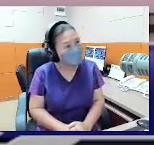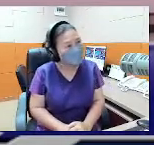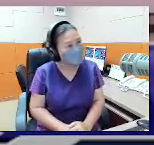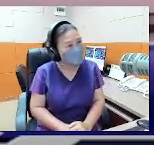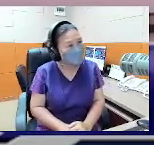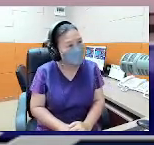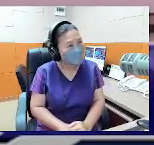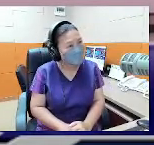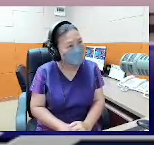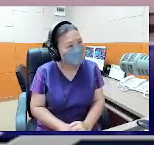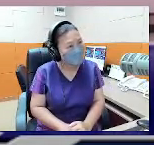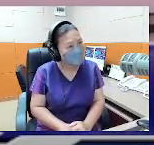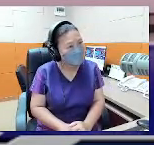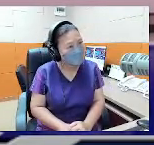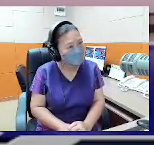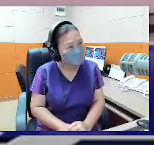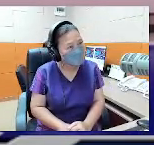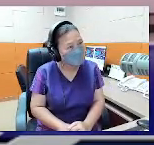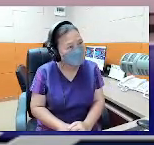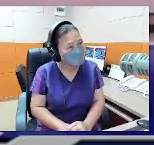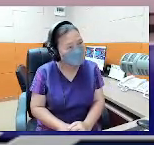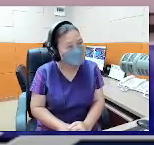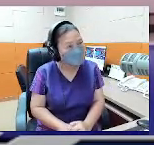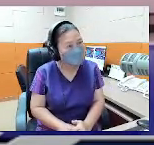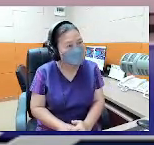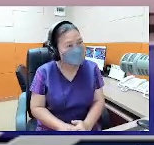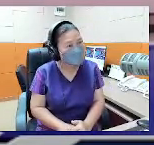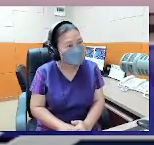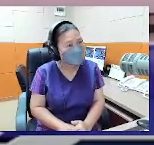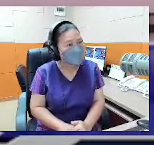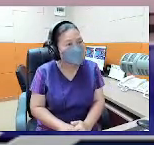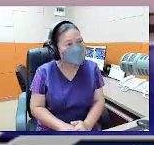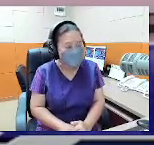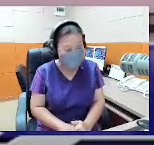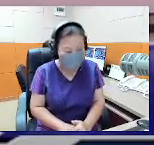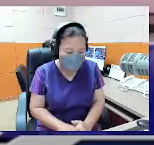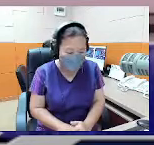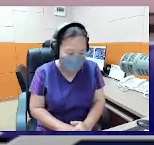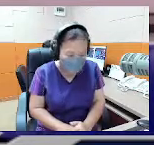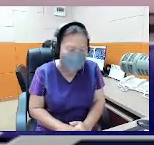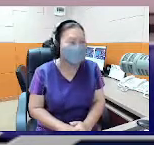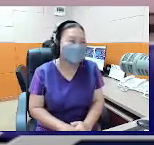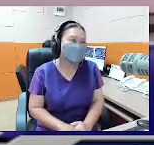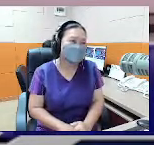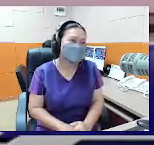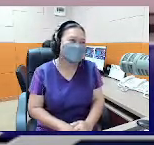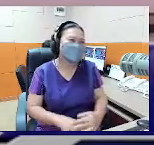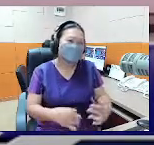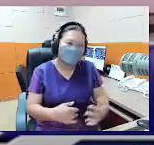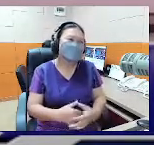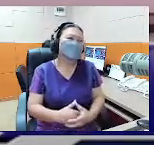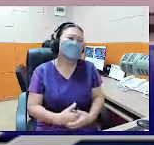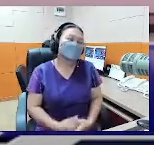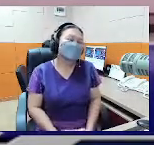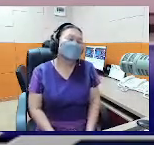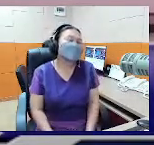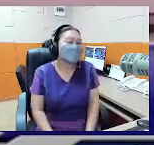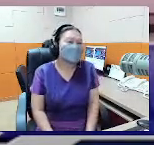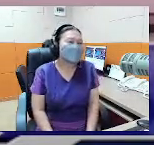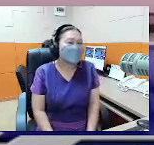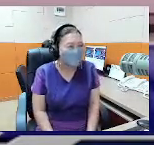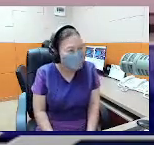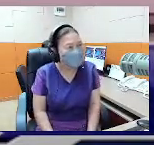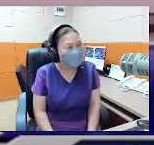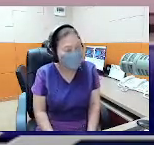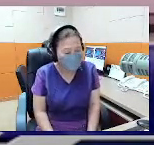องใช้เขาเรียกทุกอย่างทุกอย่างในการทำธุรกิจมันออนไลน์เรียบร้อยแล้วออนไลฟ ์ ไลฟ์คือจิตออนไลฟ์มันไม่ได้แค่